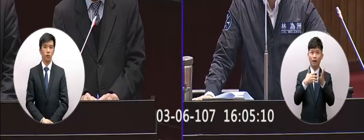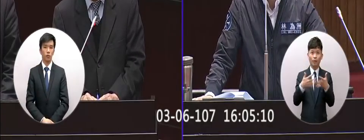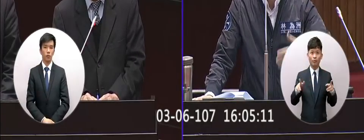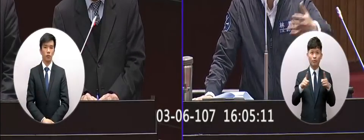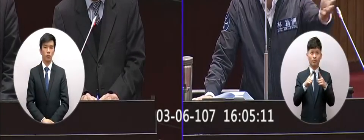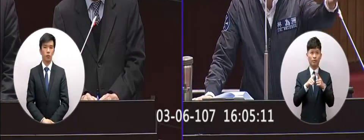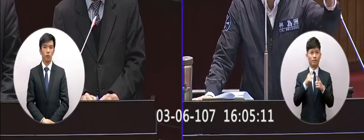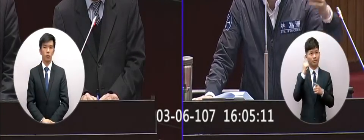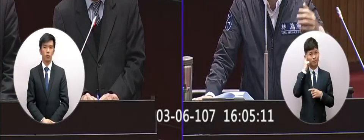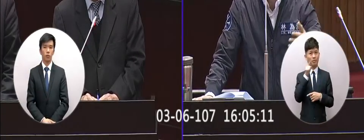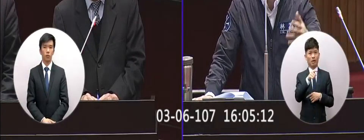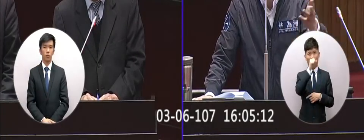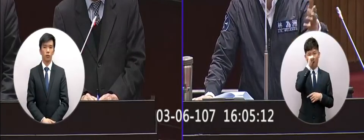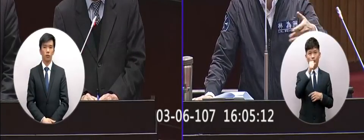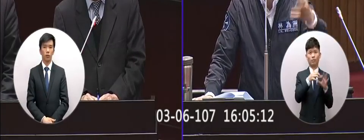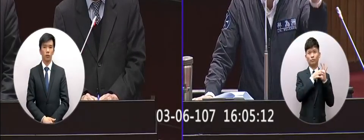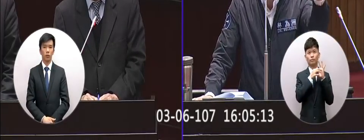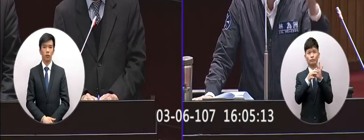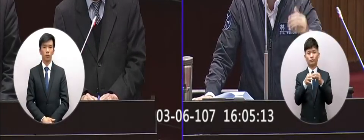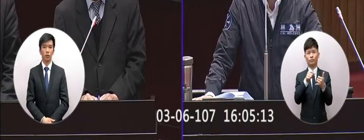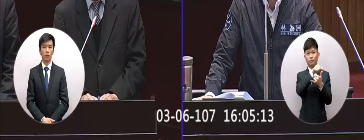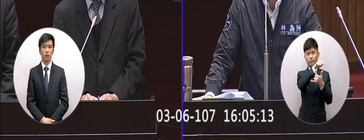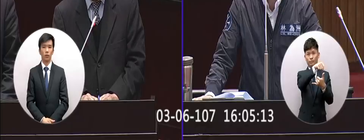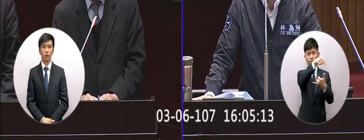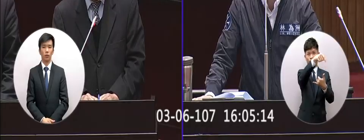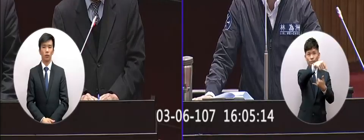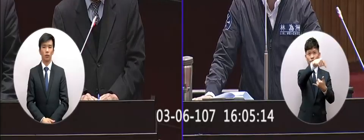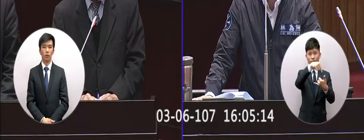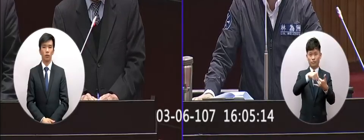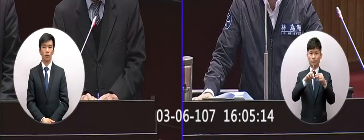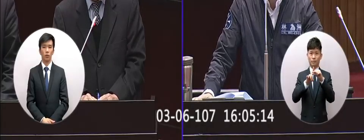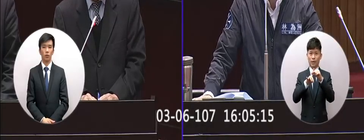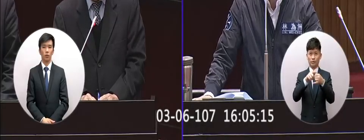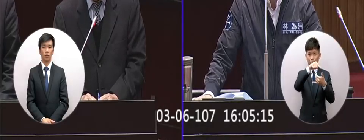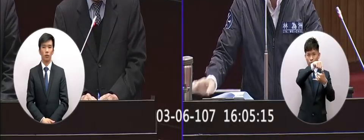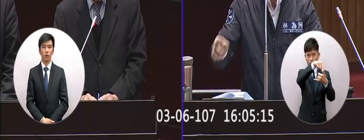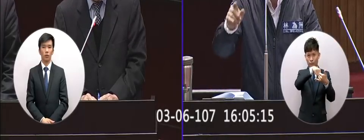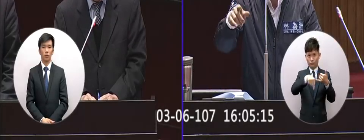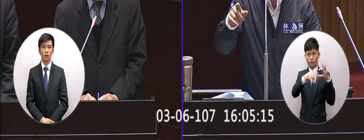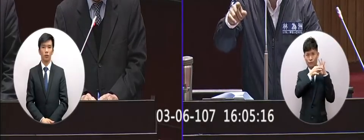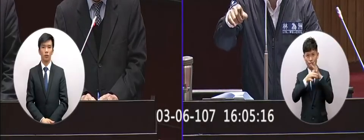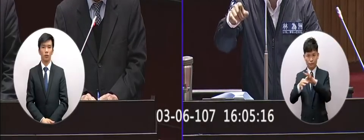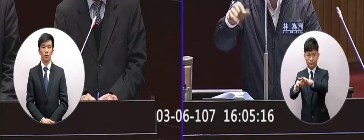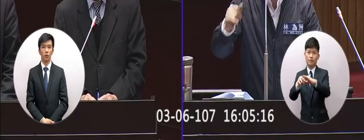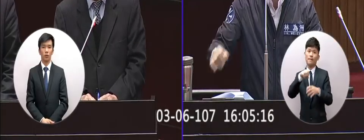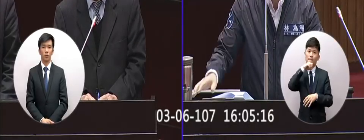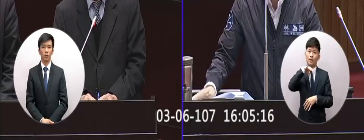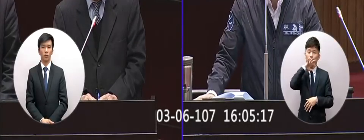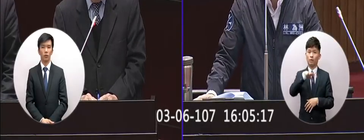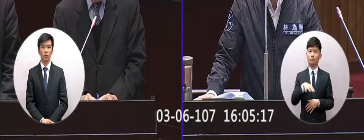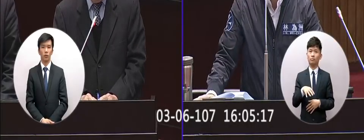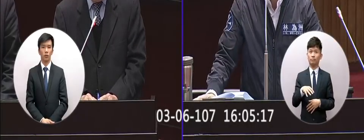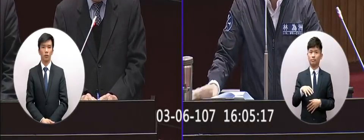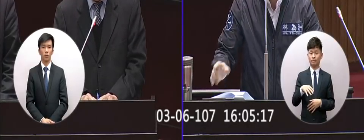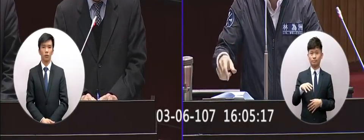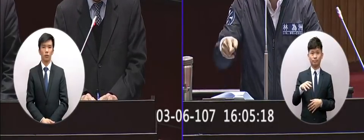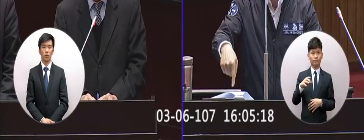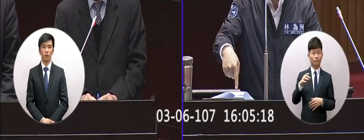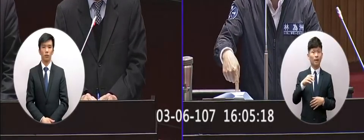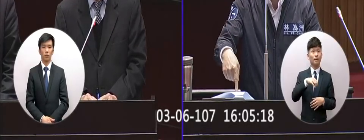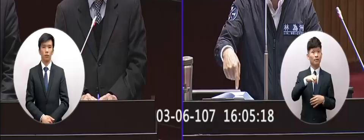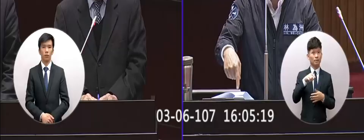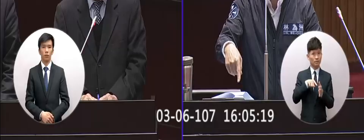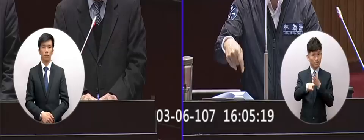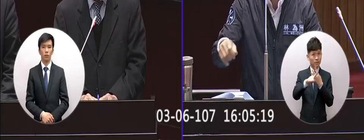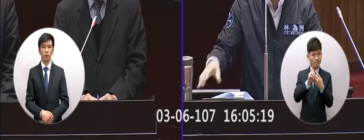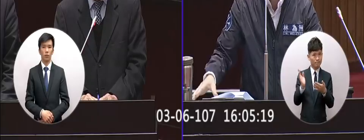人会讲说啊，那干脆就延伸到台中，延伸到屏东好了。你们要做专业的评估啦，好，它的